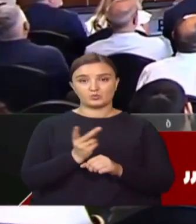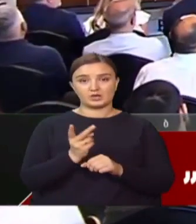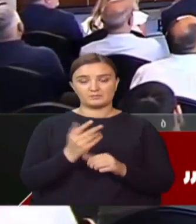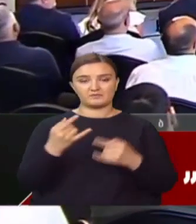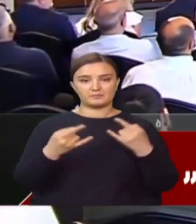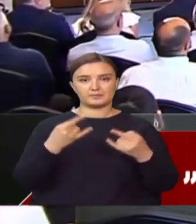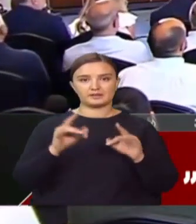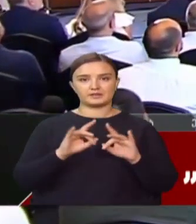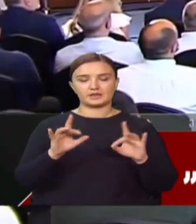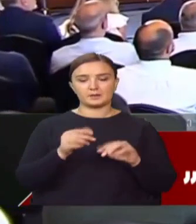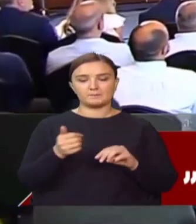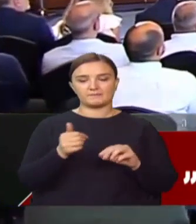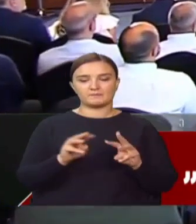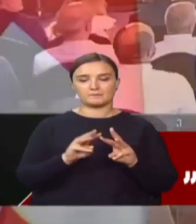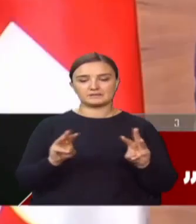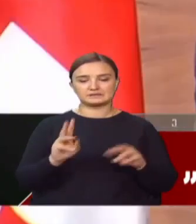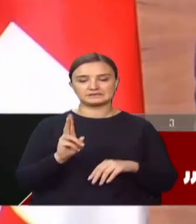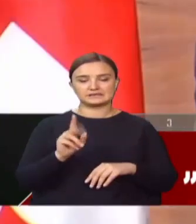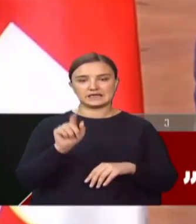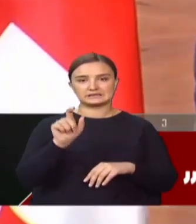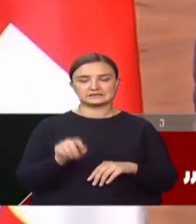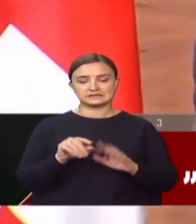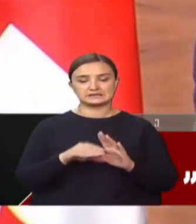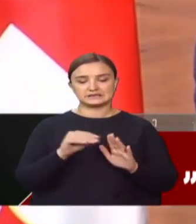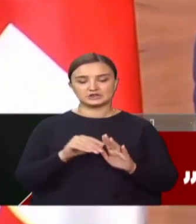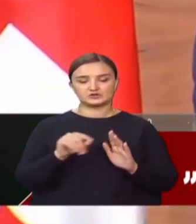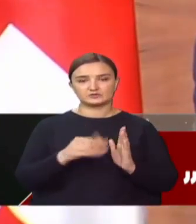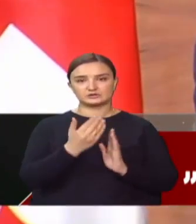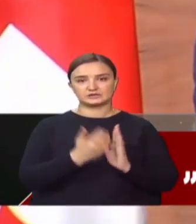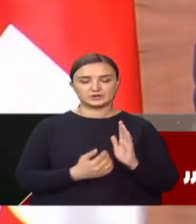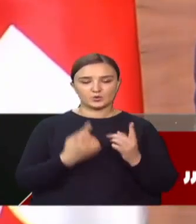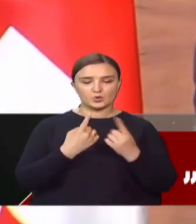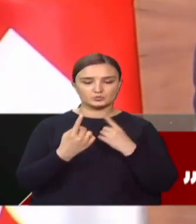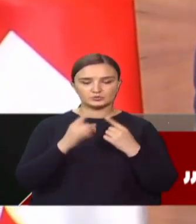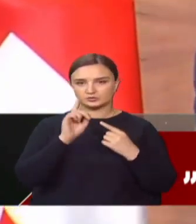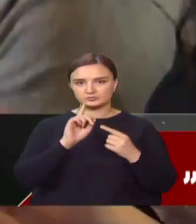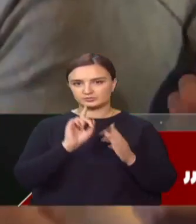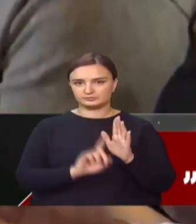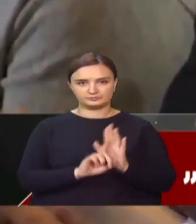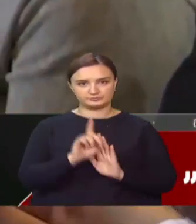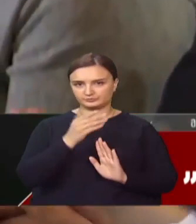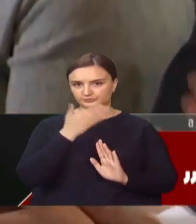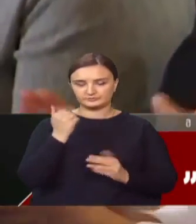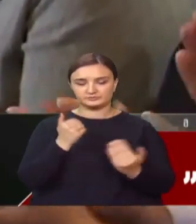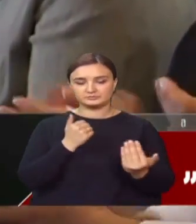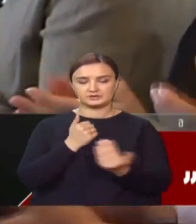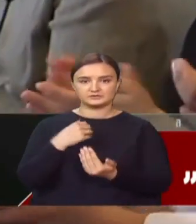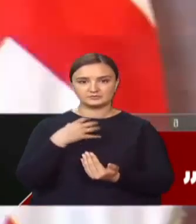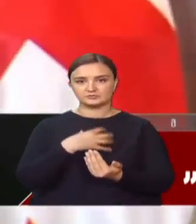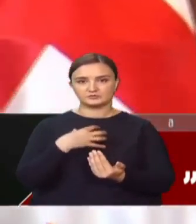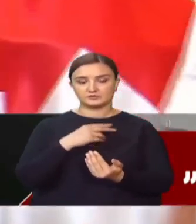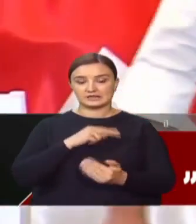განმარტავენ, პრემიერ-მინისტრობის კანდიდატზე ან საარჩევნო სიაზე კონსულტაციები ჯერ დაწყებული არ არის და მათთვის მნიშვნელოვანი